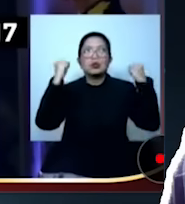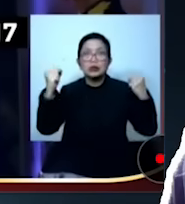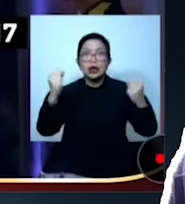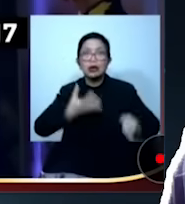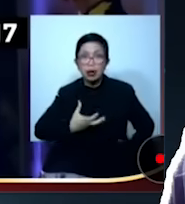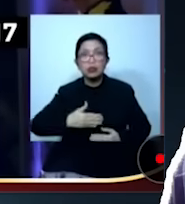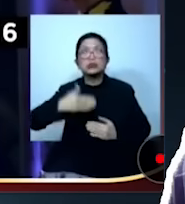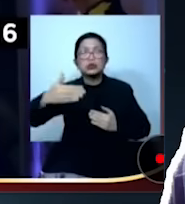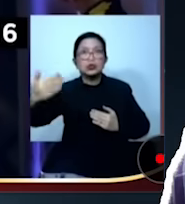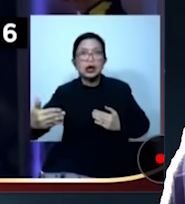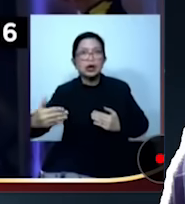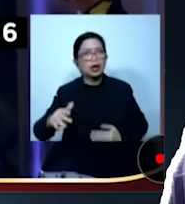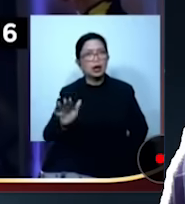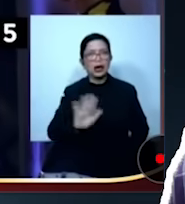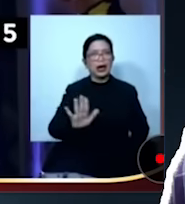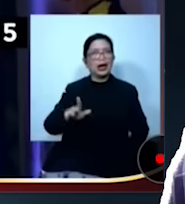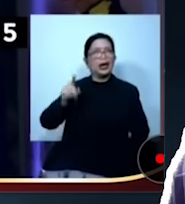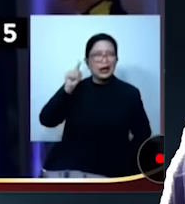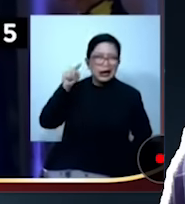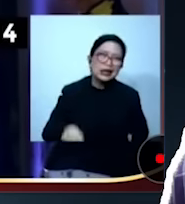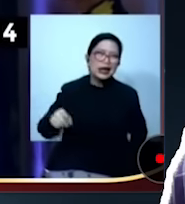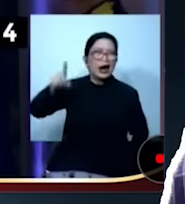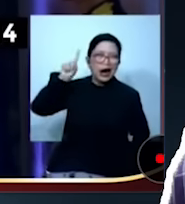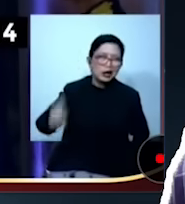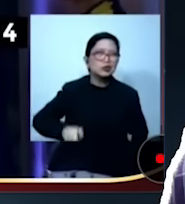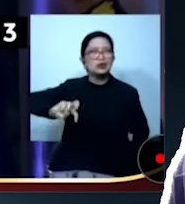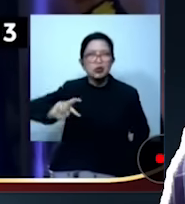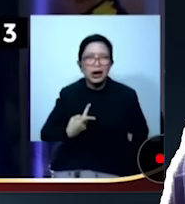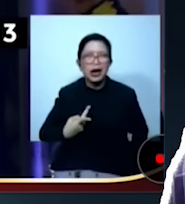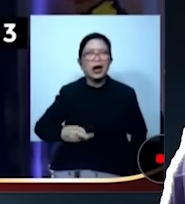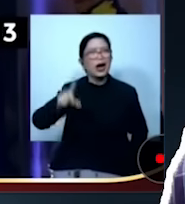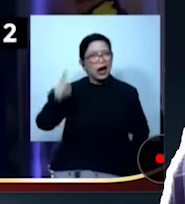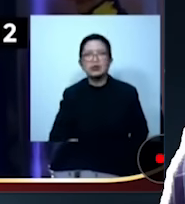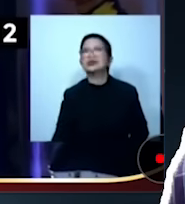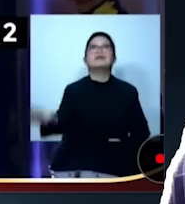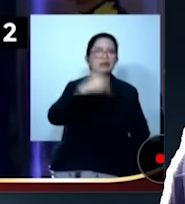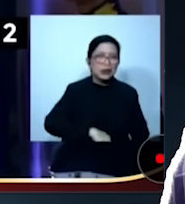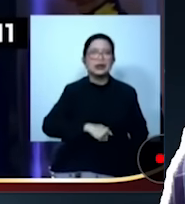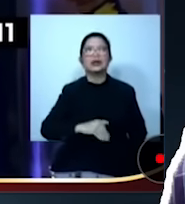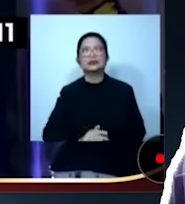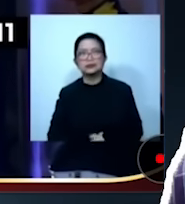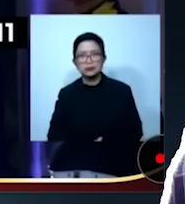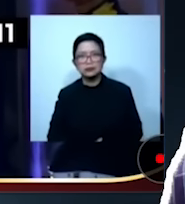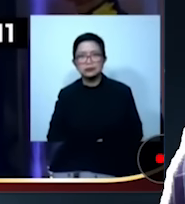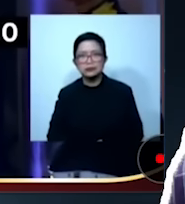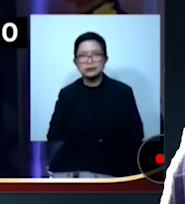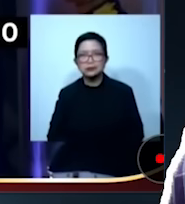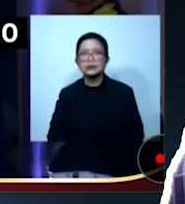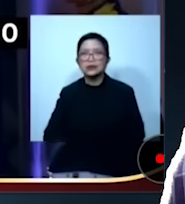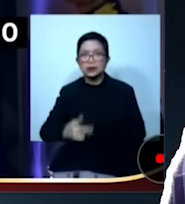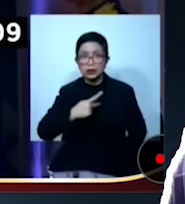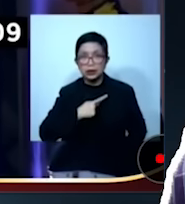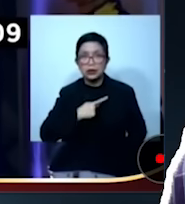oleh oligarki orang-orang yang ngangkangi sumber daya alam ya Di bagi mereka